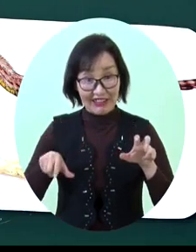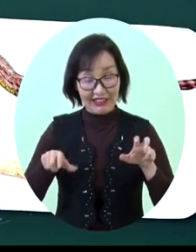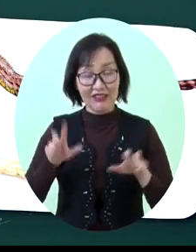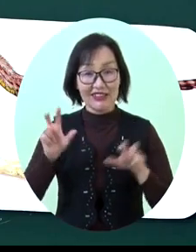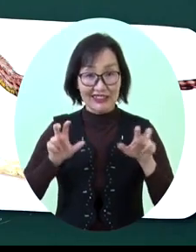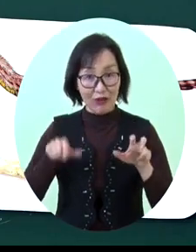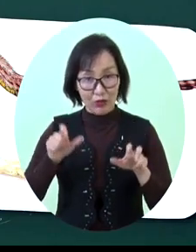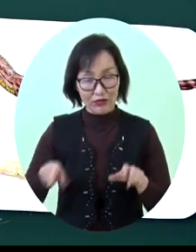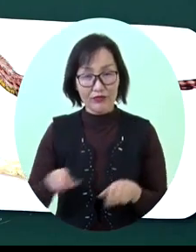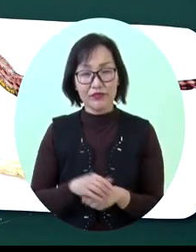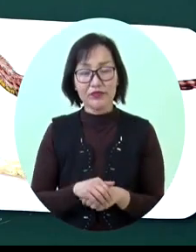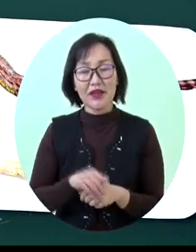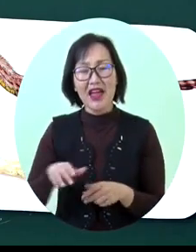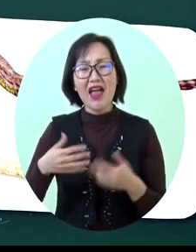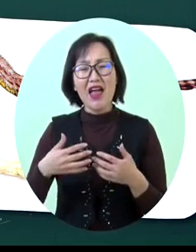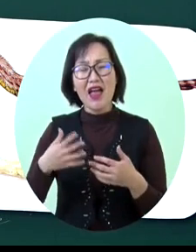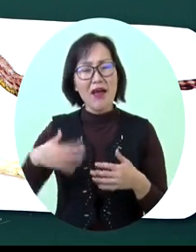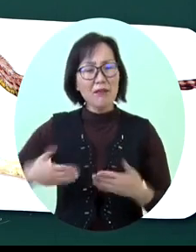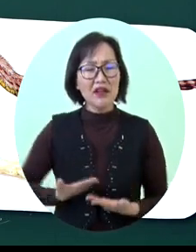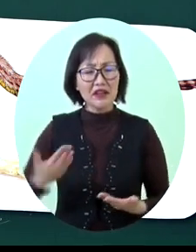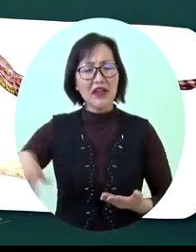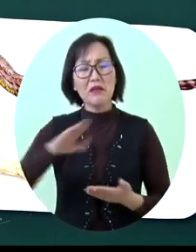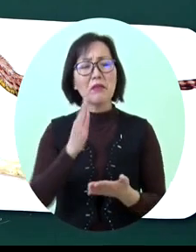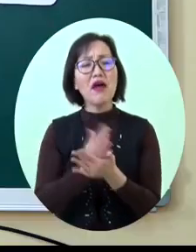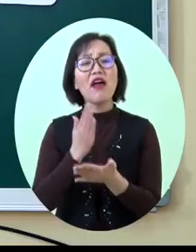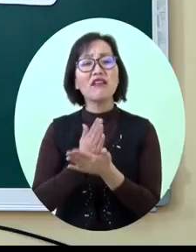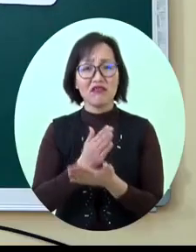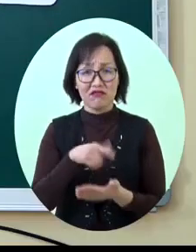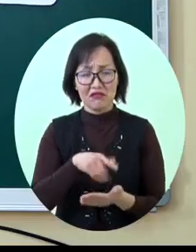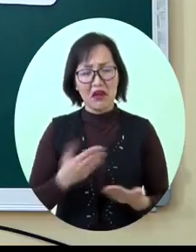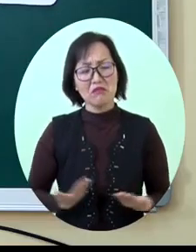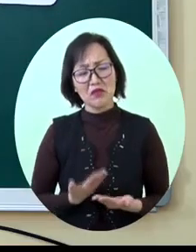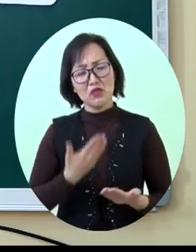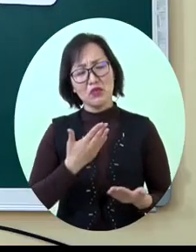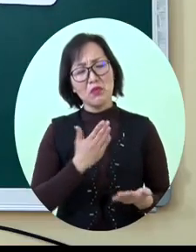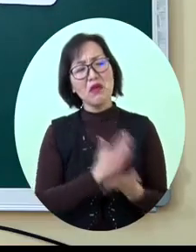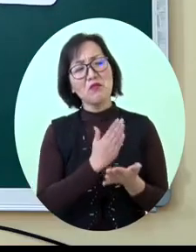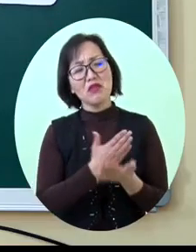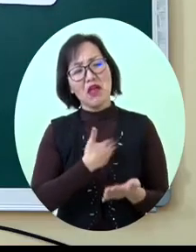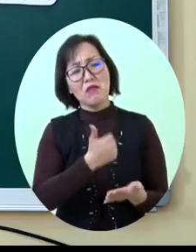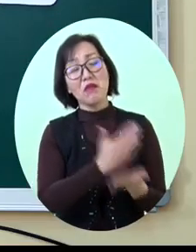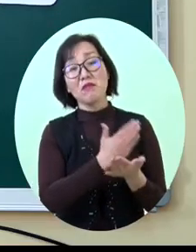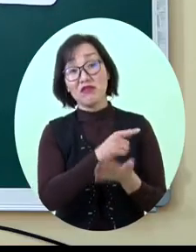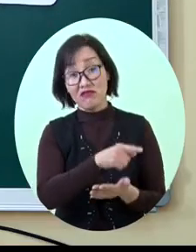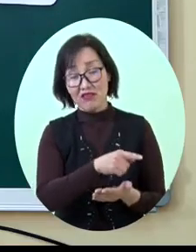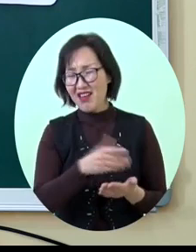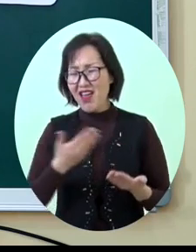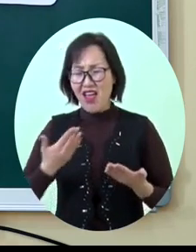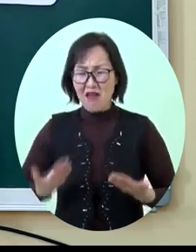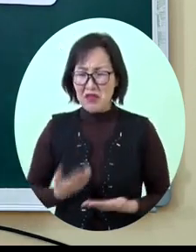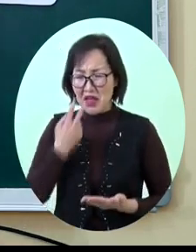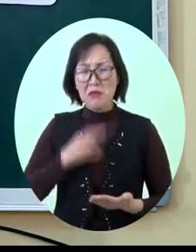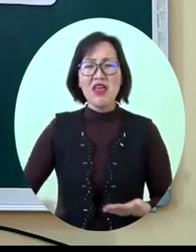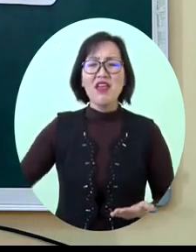байгаа түүхтүүдээ амьдрал дээр байдаг зүйл. Амьдрал дээр байдаггүй зүйл